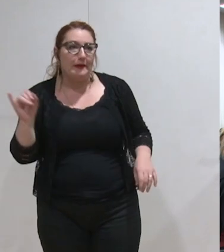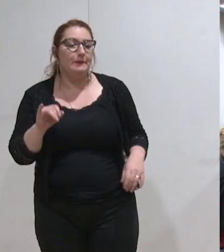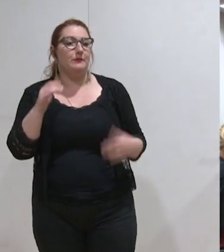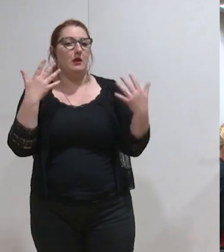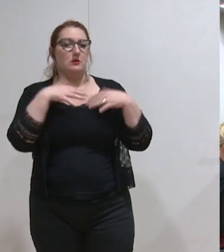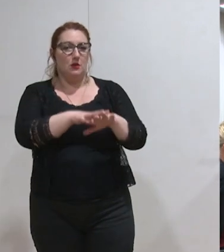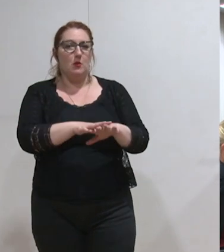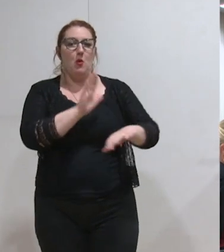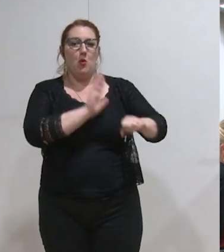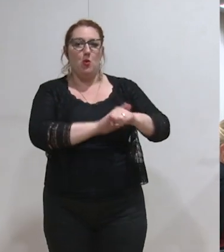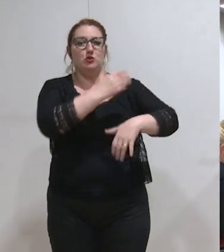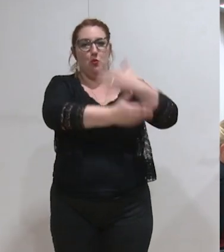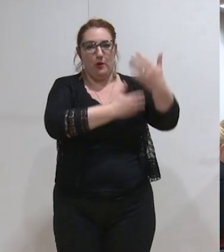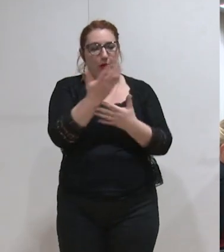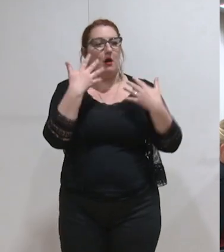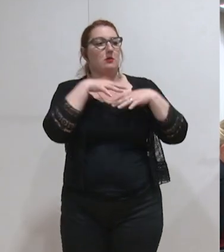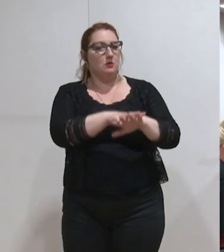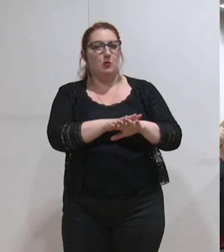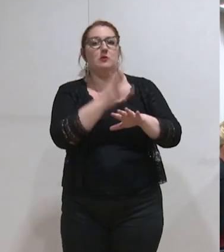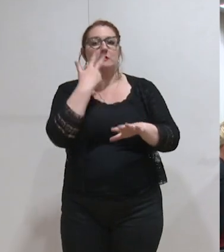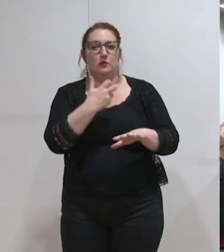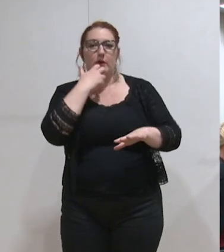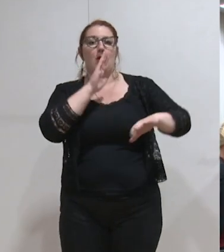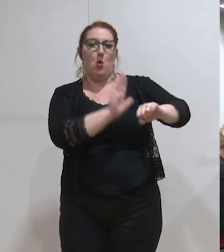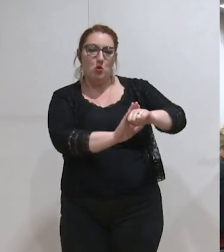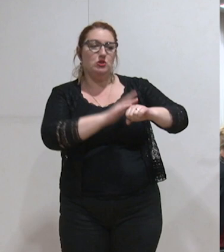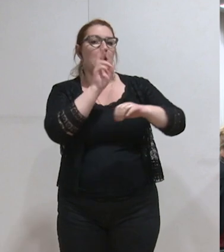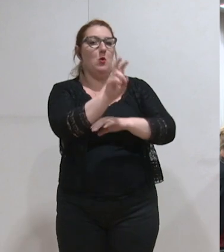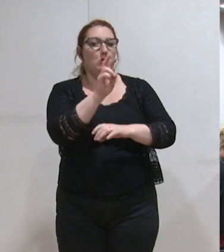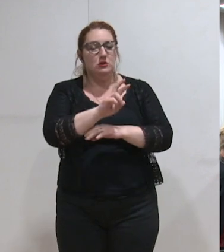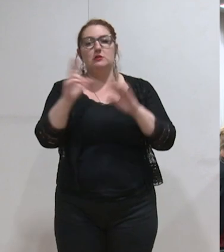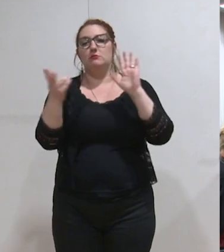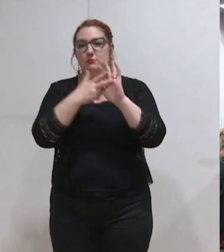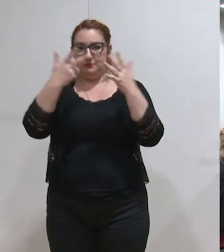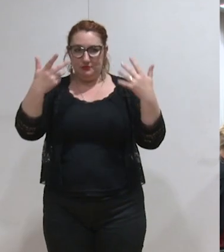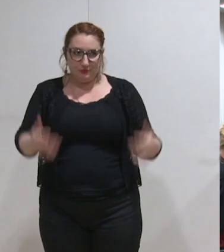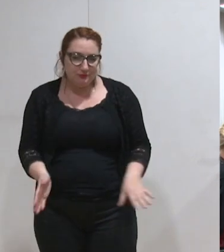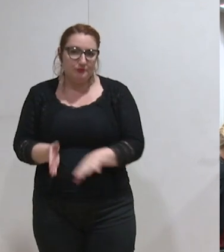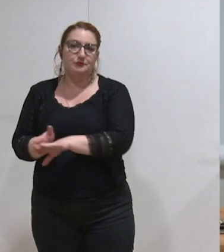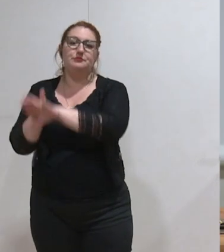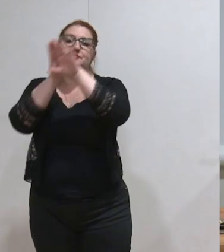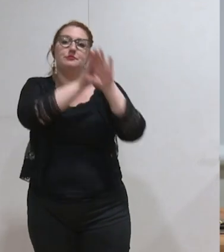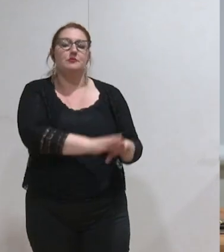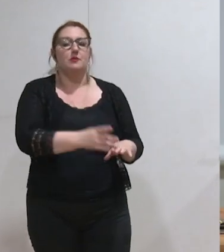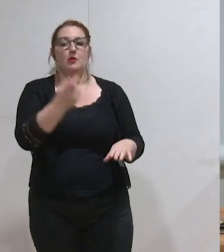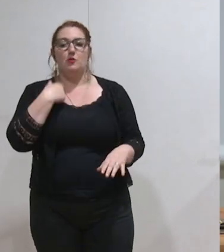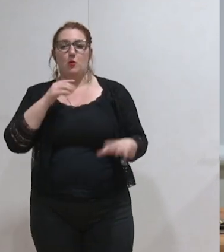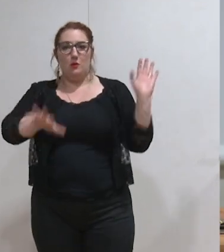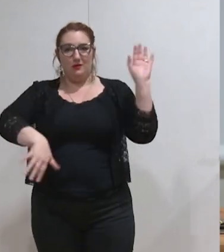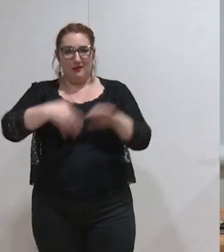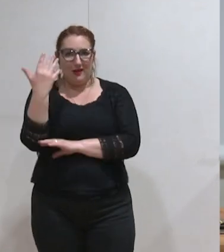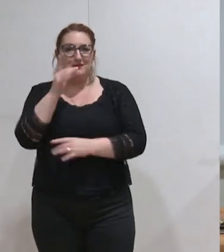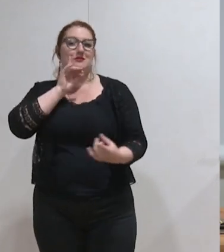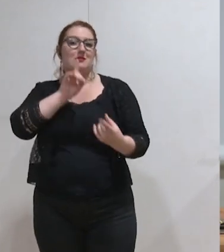rassemblement de gauche et de progrès rassemblement citoyen de la gauche les écologistes délibération adopté la délibération numéro 15